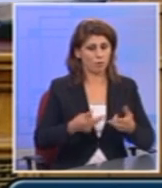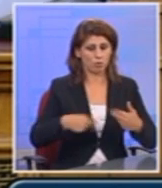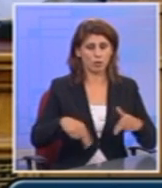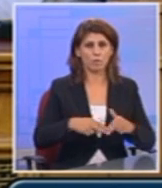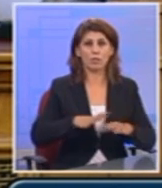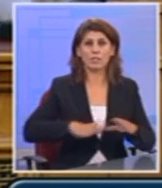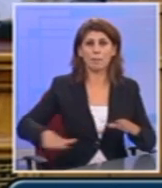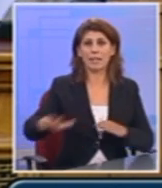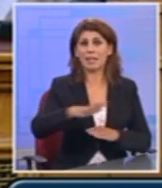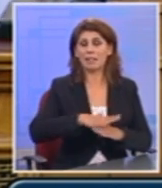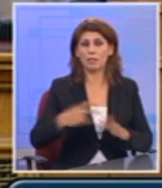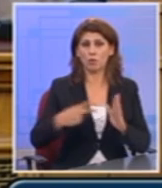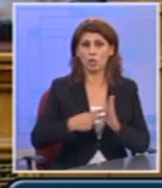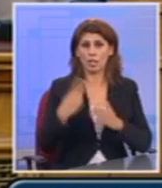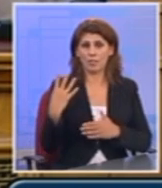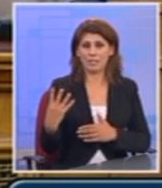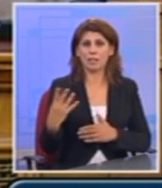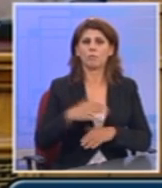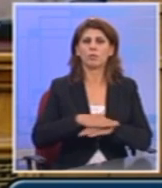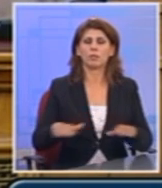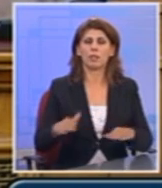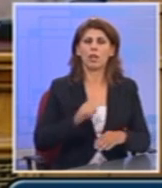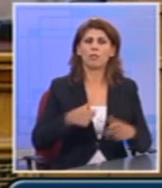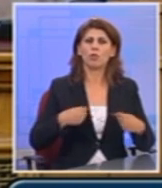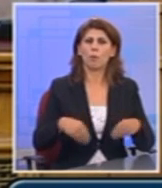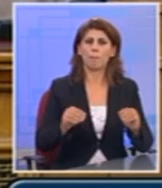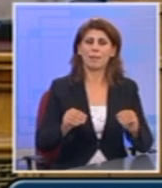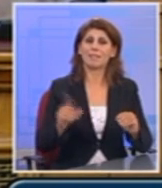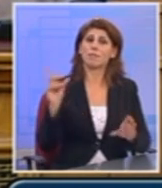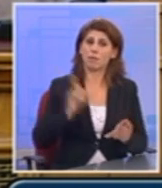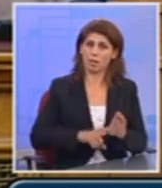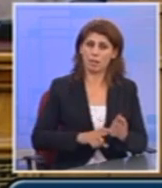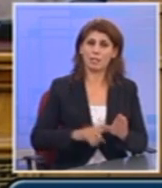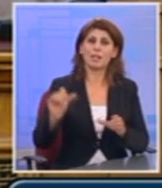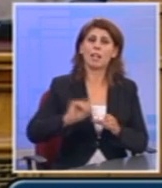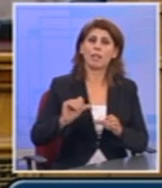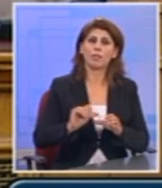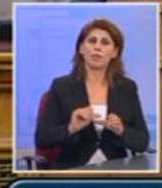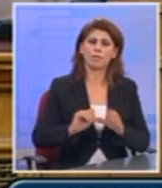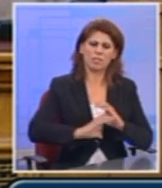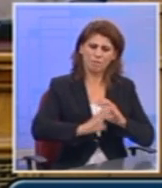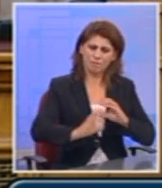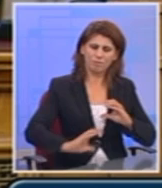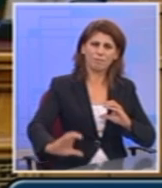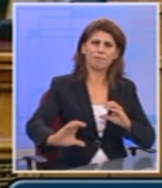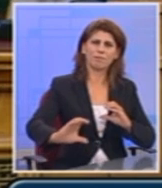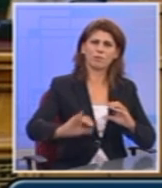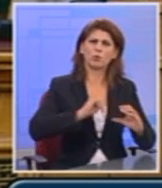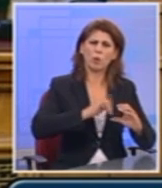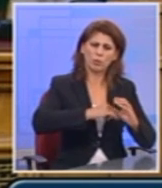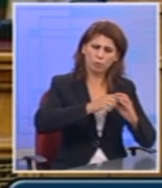επικρατείας του 2004 που έθεσε τέλος την ιδιωτικοποίηση της εταιρείες ύδρευσης και αποχέτευσης πρωτευούσης την